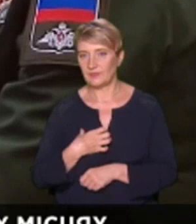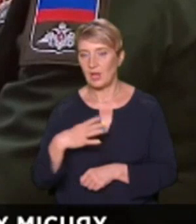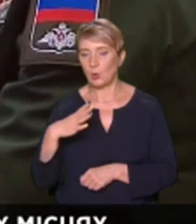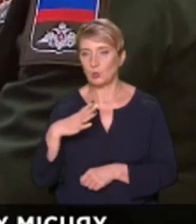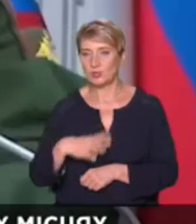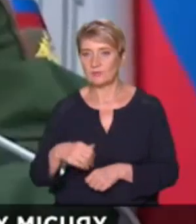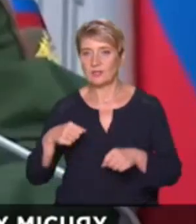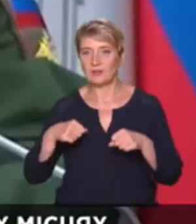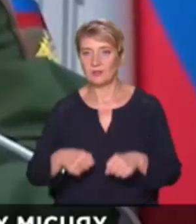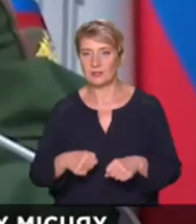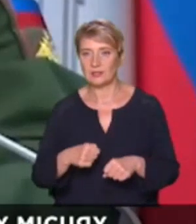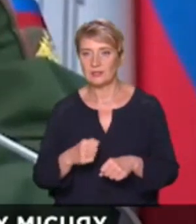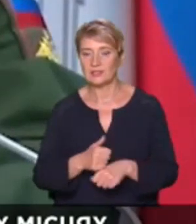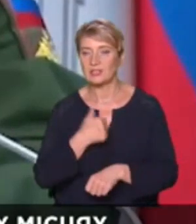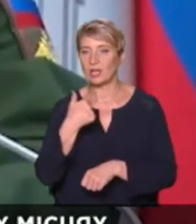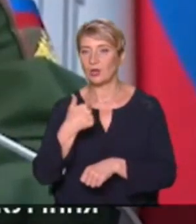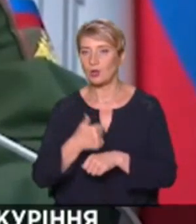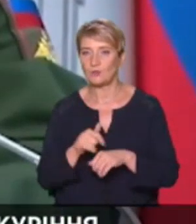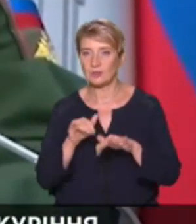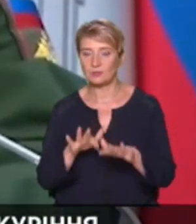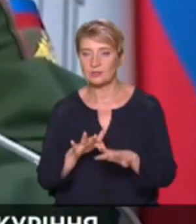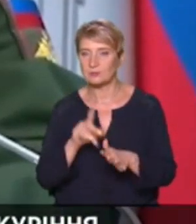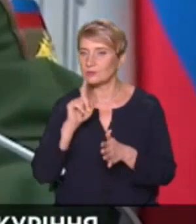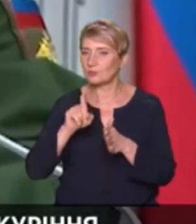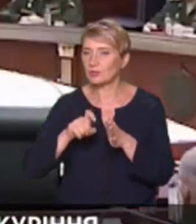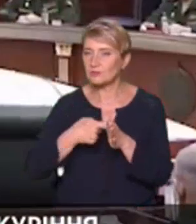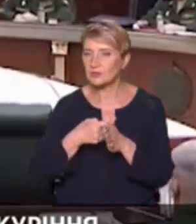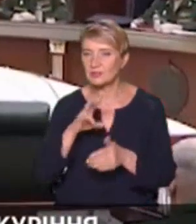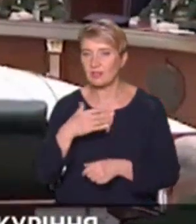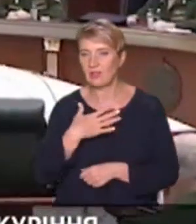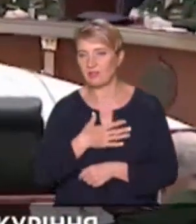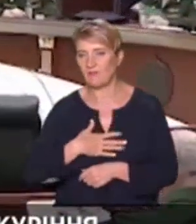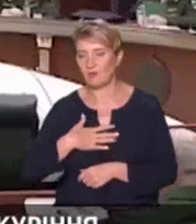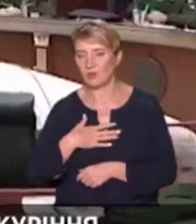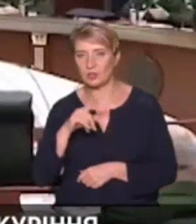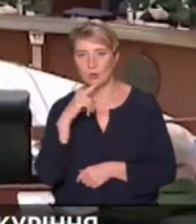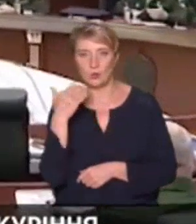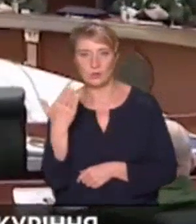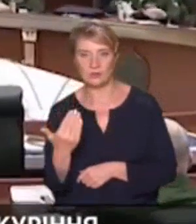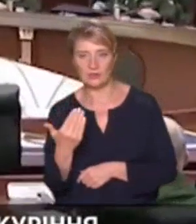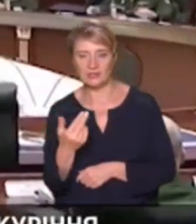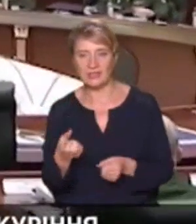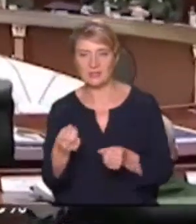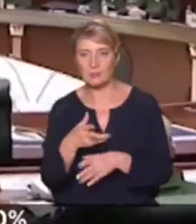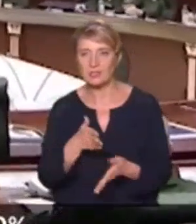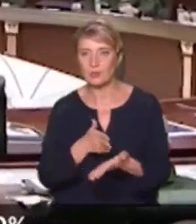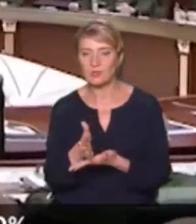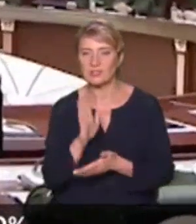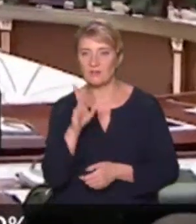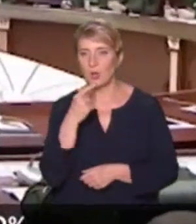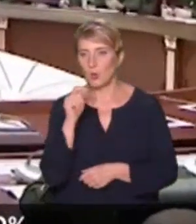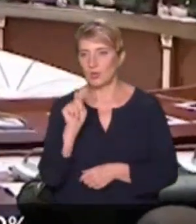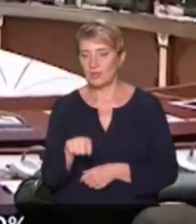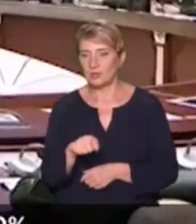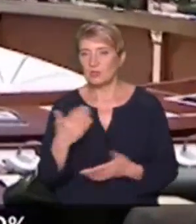його головна перевага. Але тут може просочитися невдоволення росіян так званою спецоперацією в Україні,